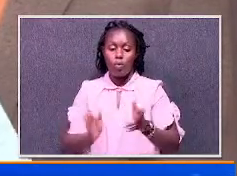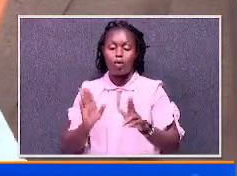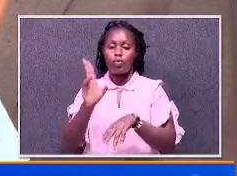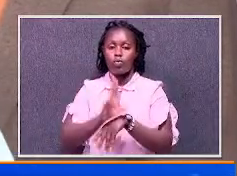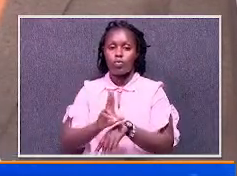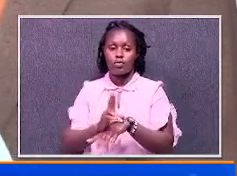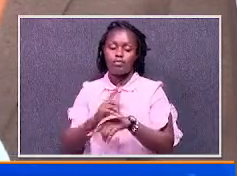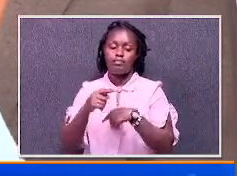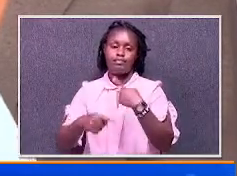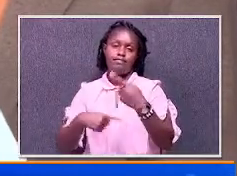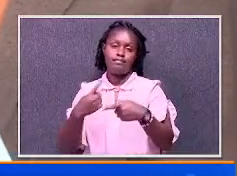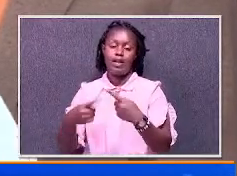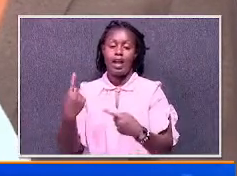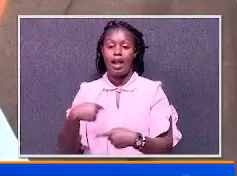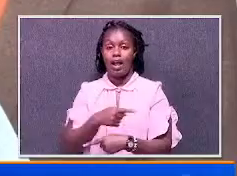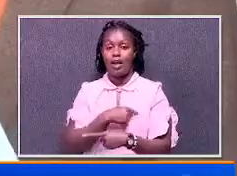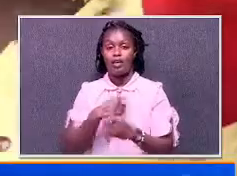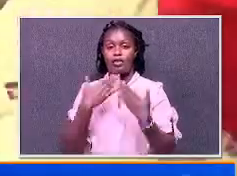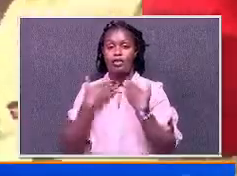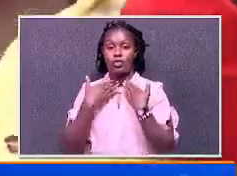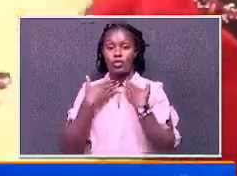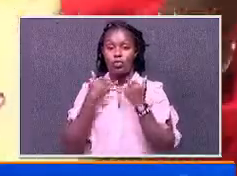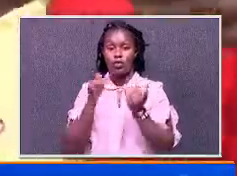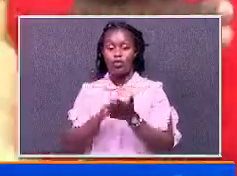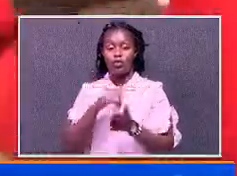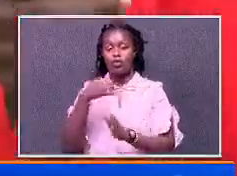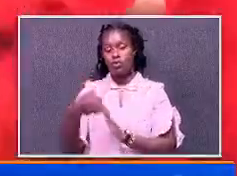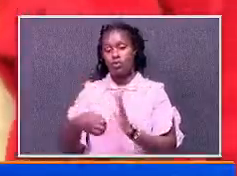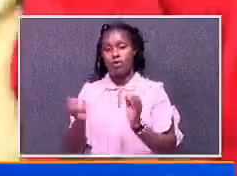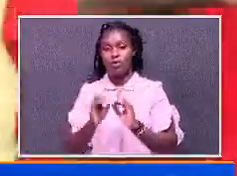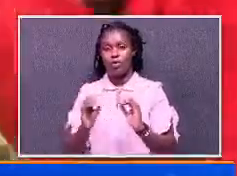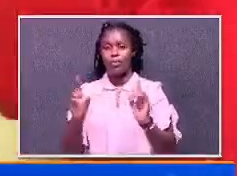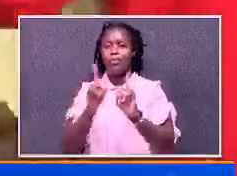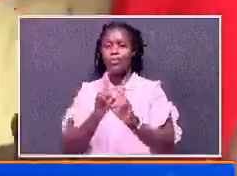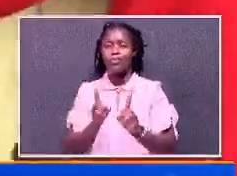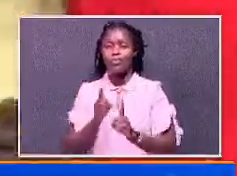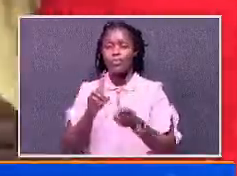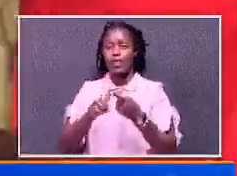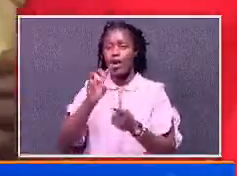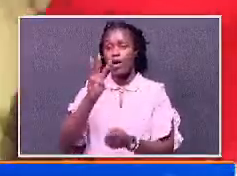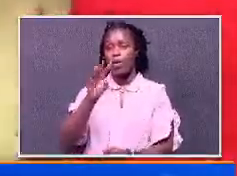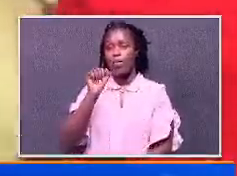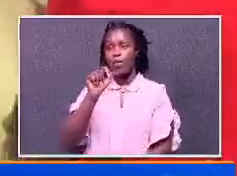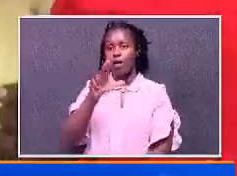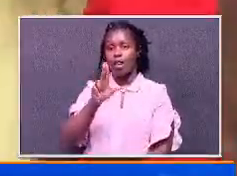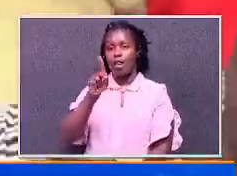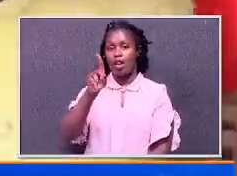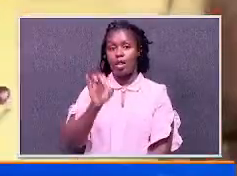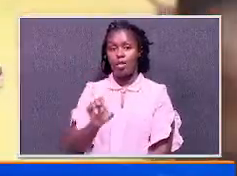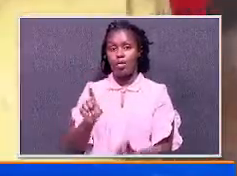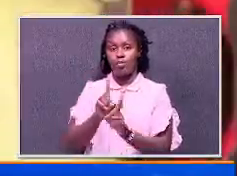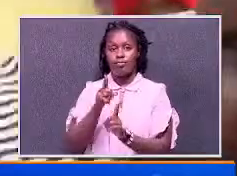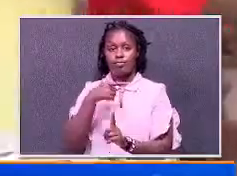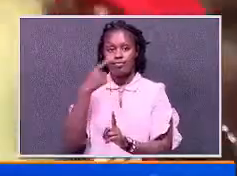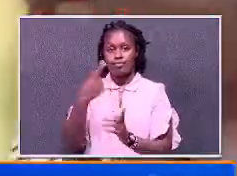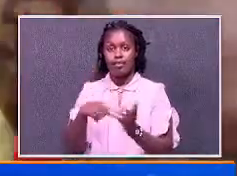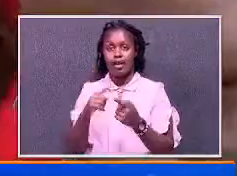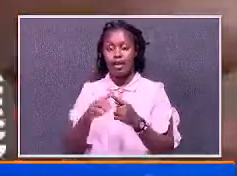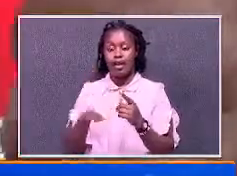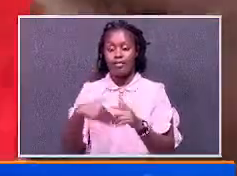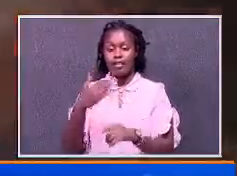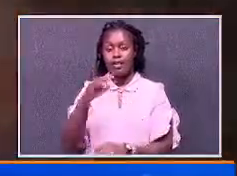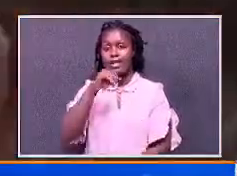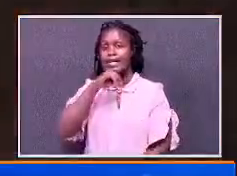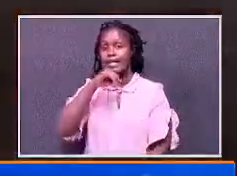mbinu, sisi tunataka hii vitu ya Waluke iishe. Father Waluke's mom, who was full of joy after his son was